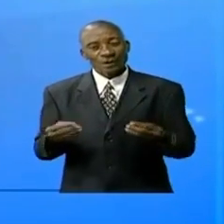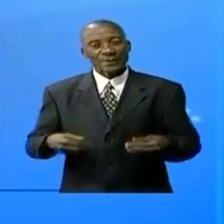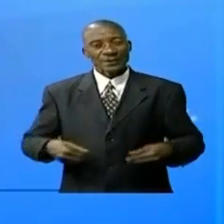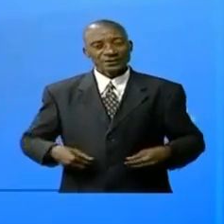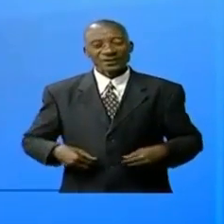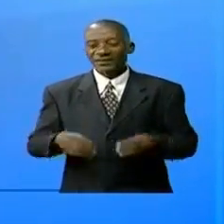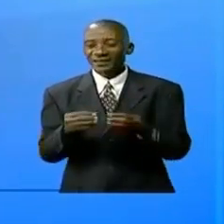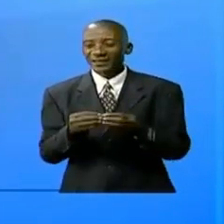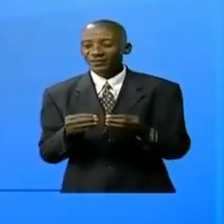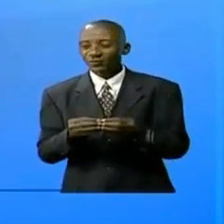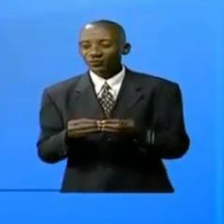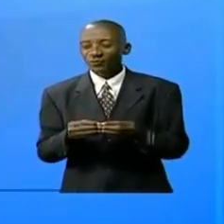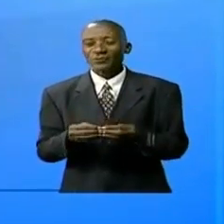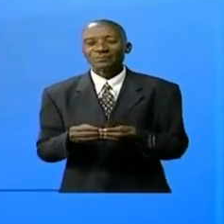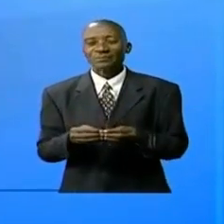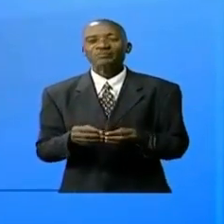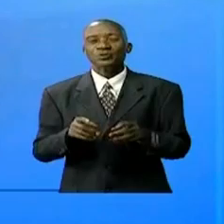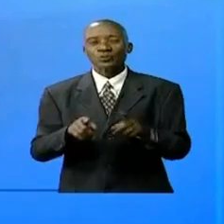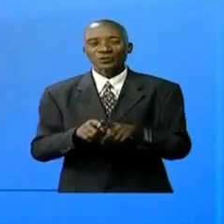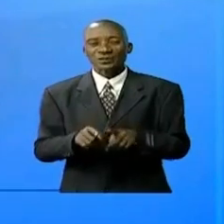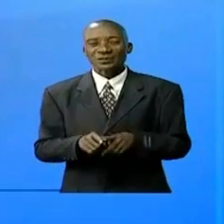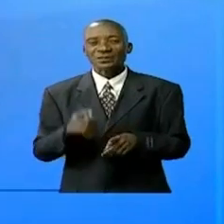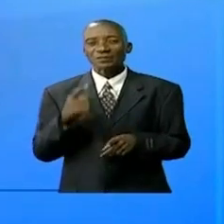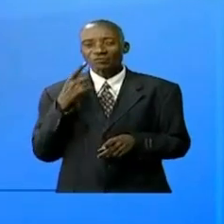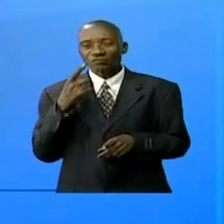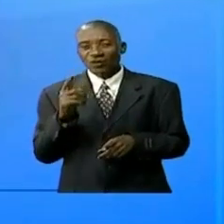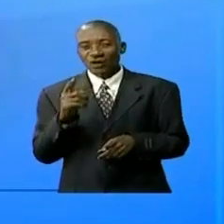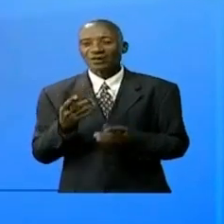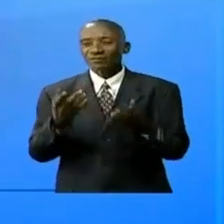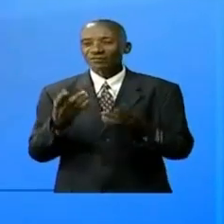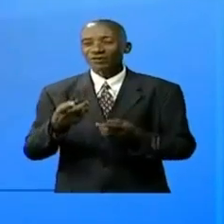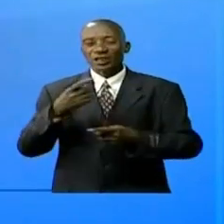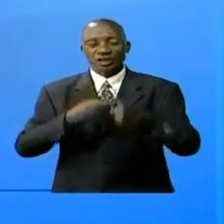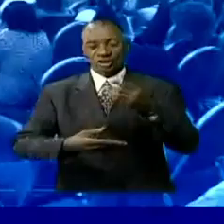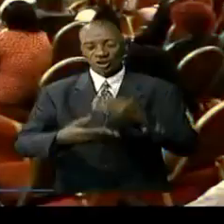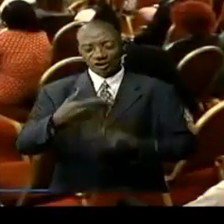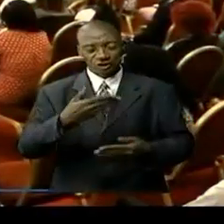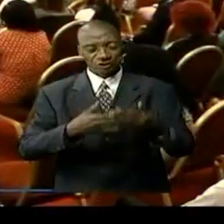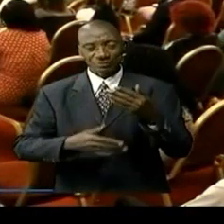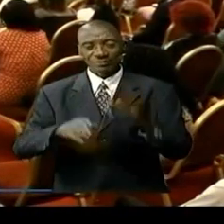sage-femme. C'est dans le cadre de promouvoir le changement et le développement des jeunes.